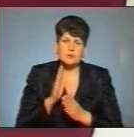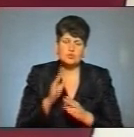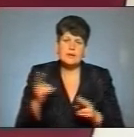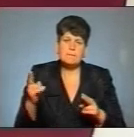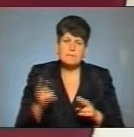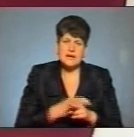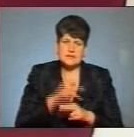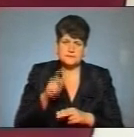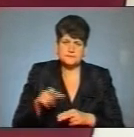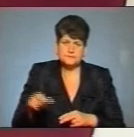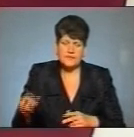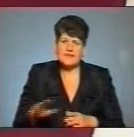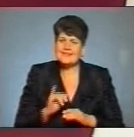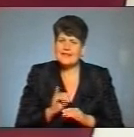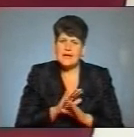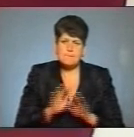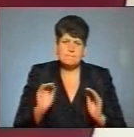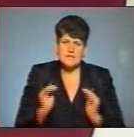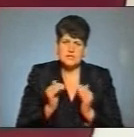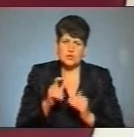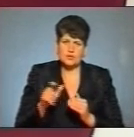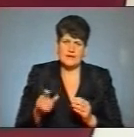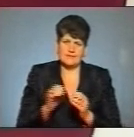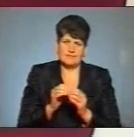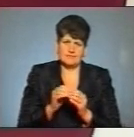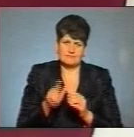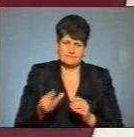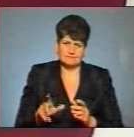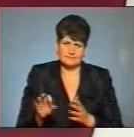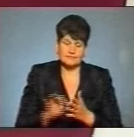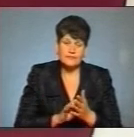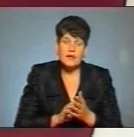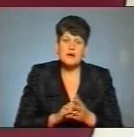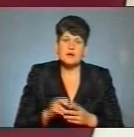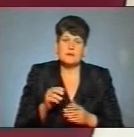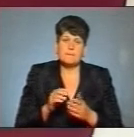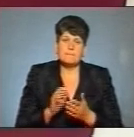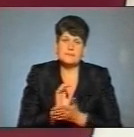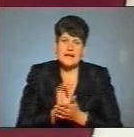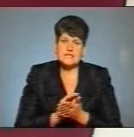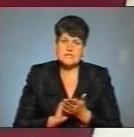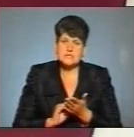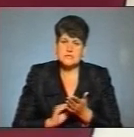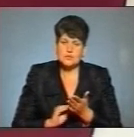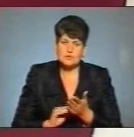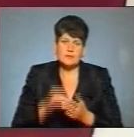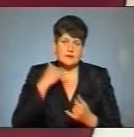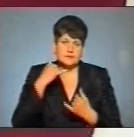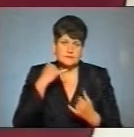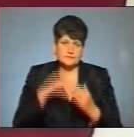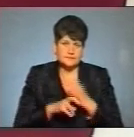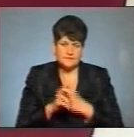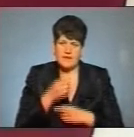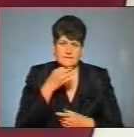без вірян або не більше 10 осіб одночасно. Прес-служба Почаївської лаври на телефонні дзвінки від наших кореспондентів